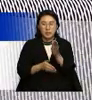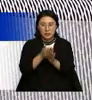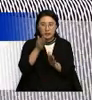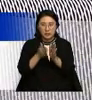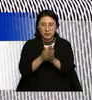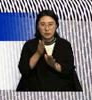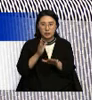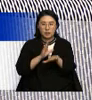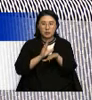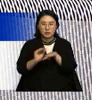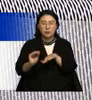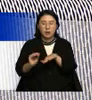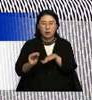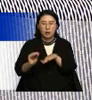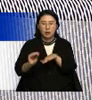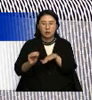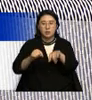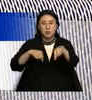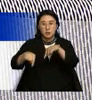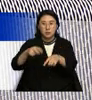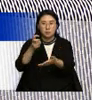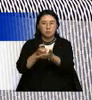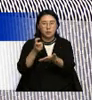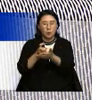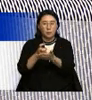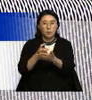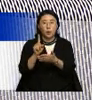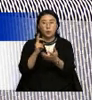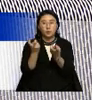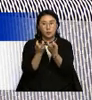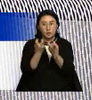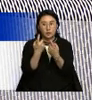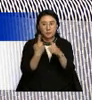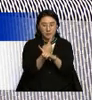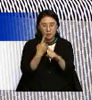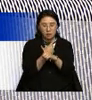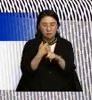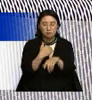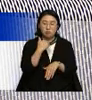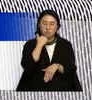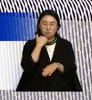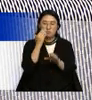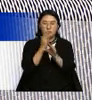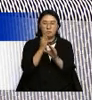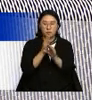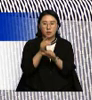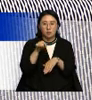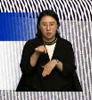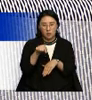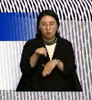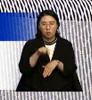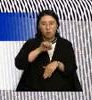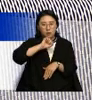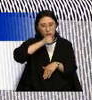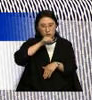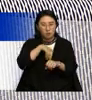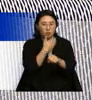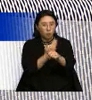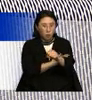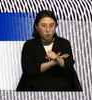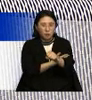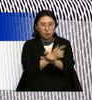특례시가 지방자치법이 어떻게 개정되는지를 앞두고 있기 때문에 특례시의 어떤 그 행정적, 재정적